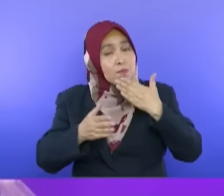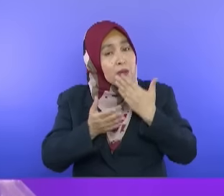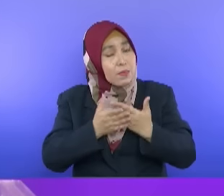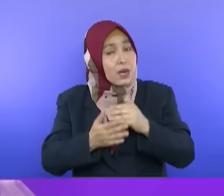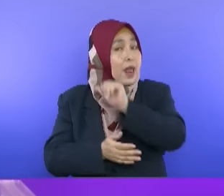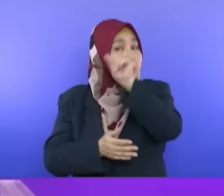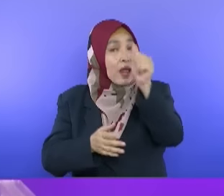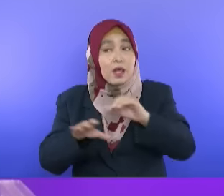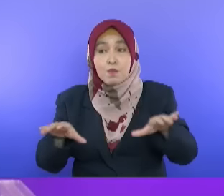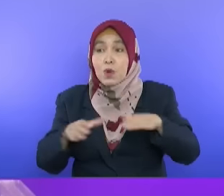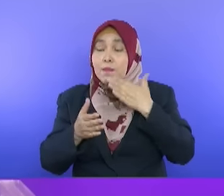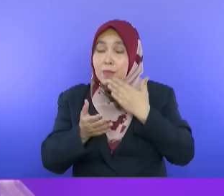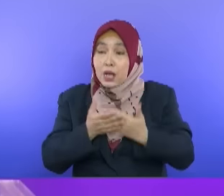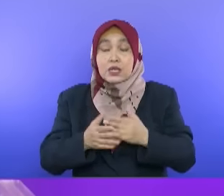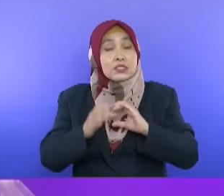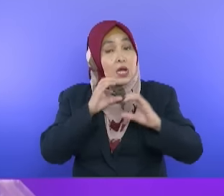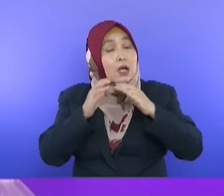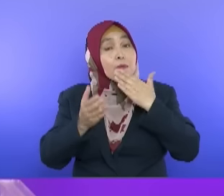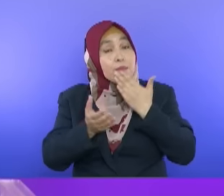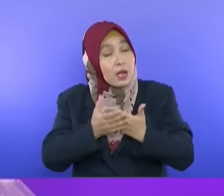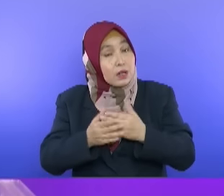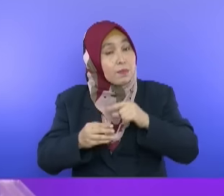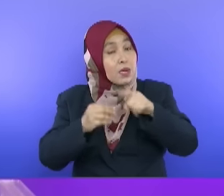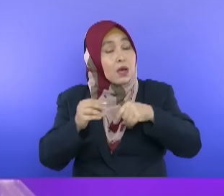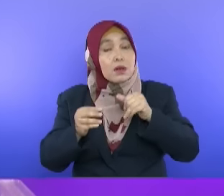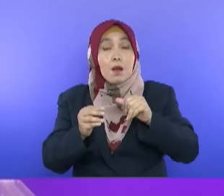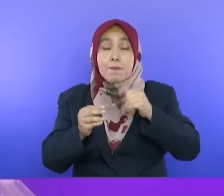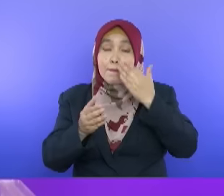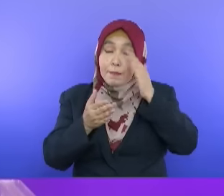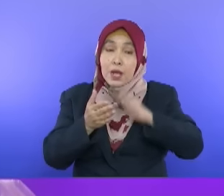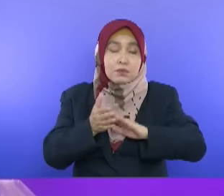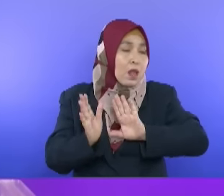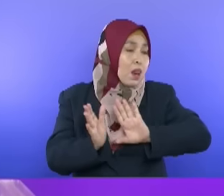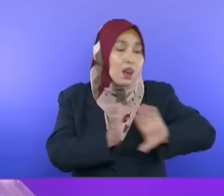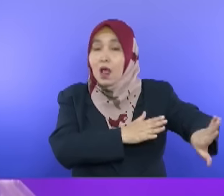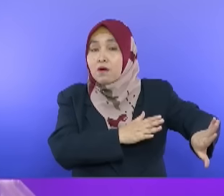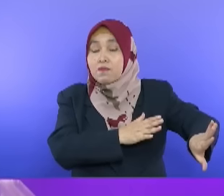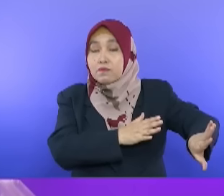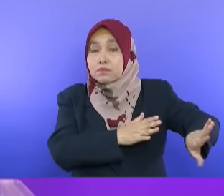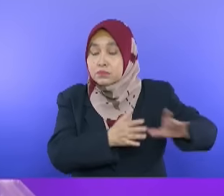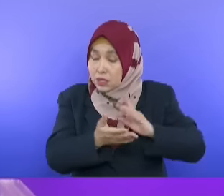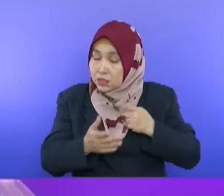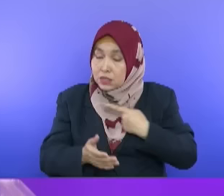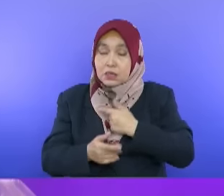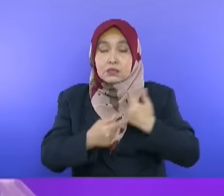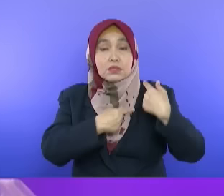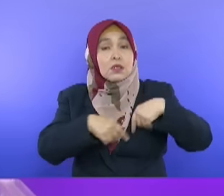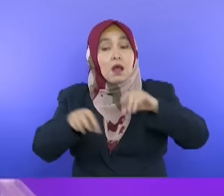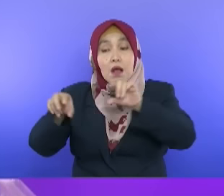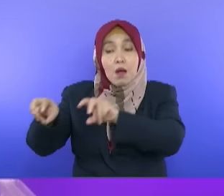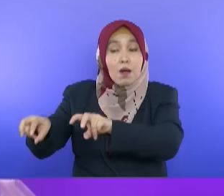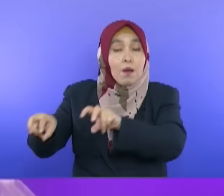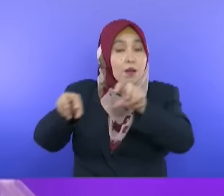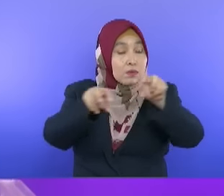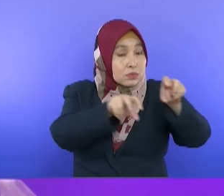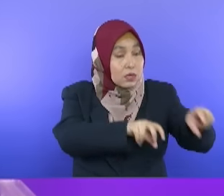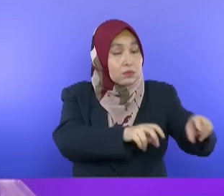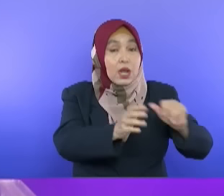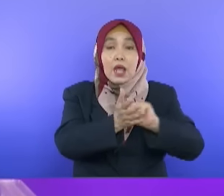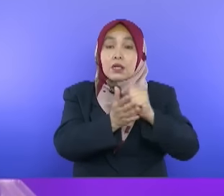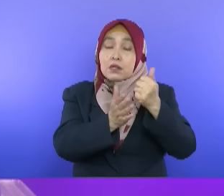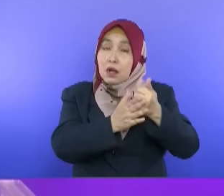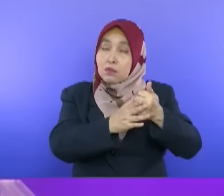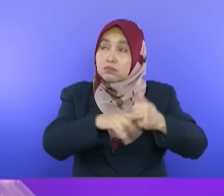aku saja buat bayi baik cakap baik kagak buruk terus kita tinggalkan itu sebenarnya kita sedang transfer ke account